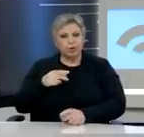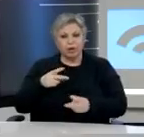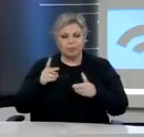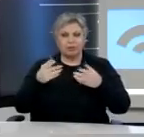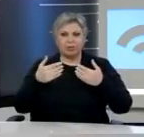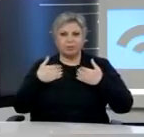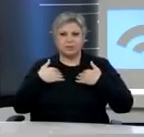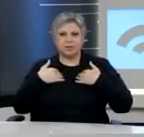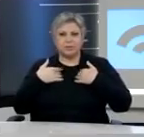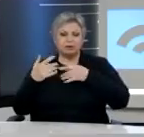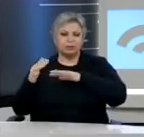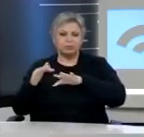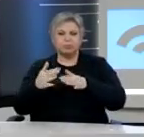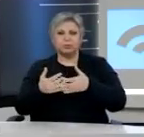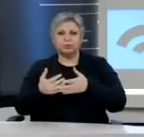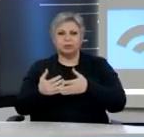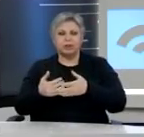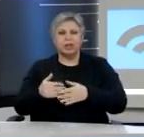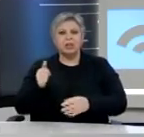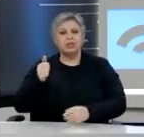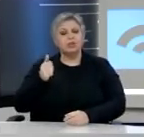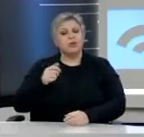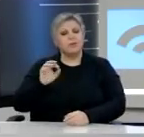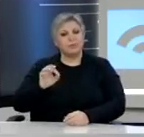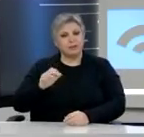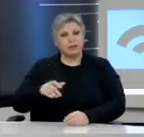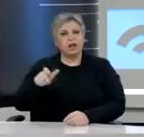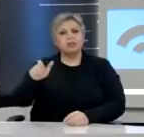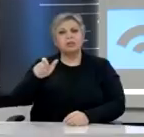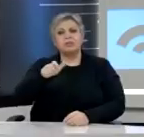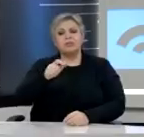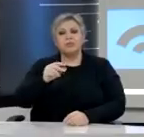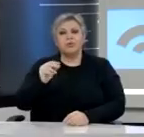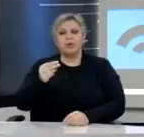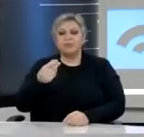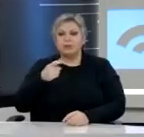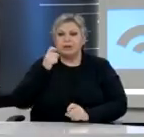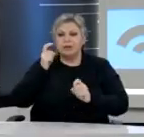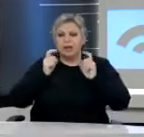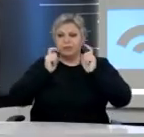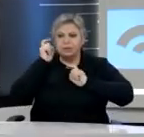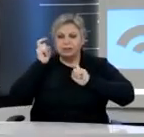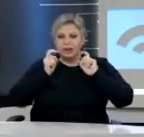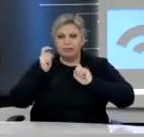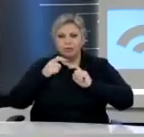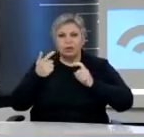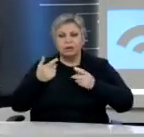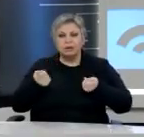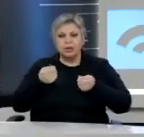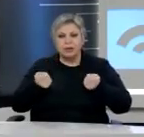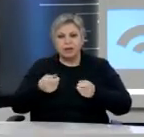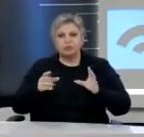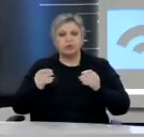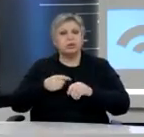Και οι βουλευτές έρχονται μπροστά σε διλήμματα. Κρίσιμα διλήμματα για την πολιτική, για την άποψή τους για το μέλλον της χώρας και στο εθνικό